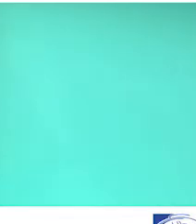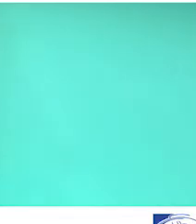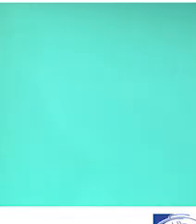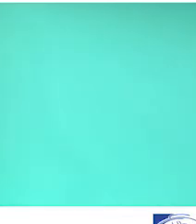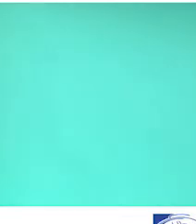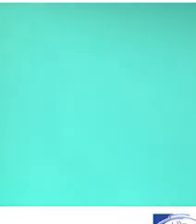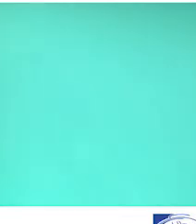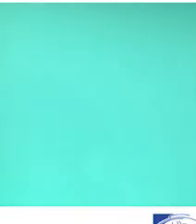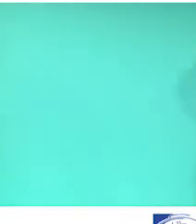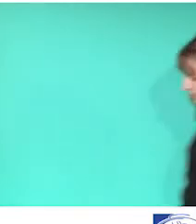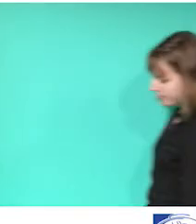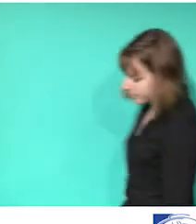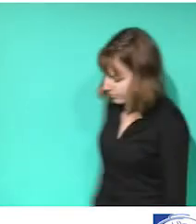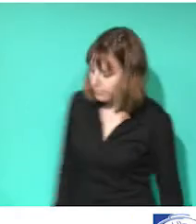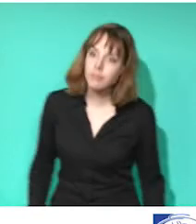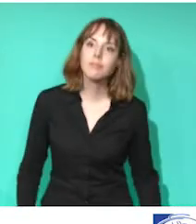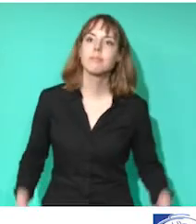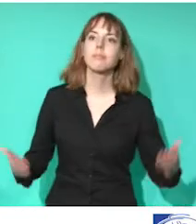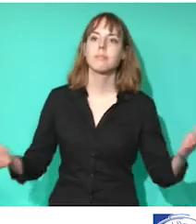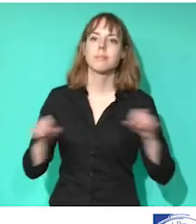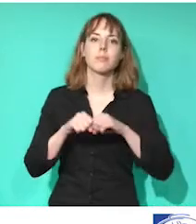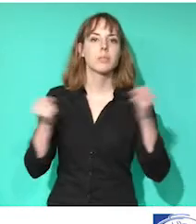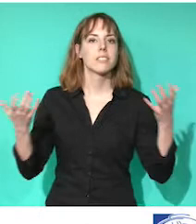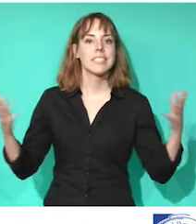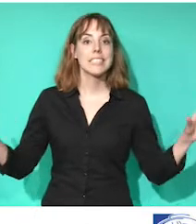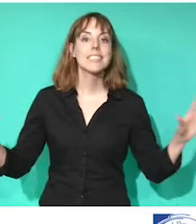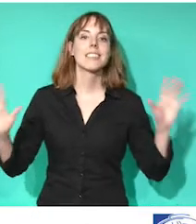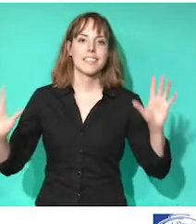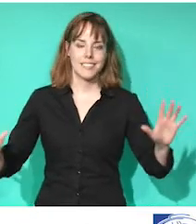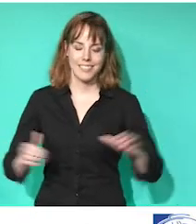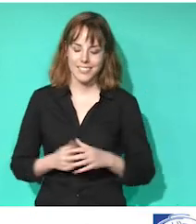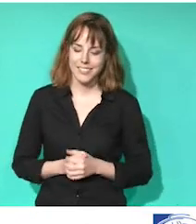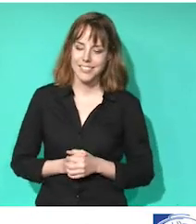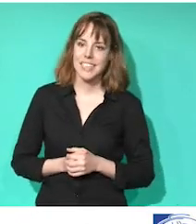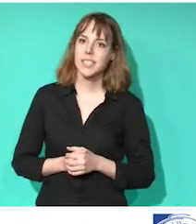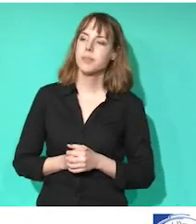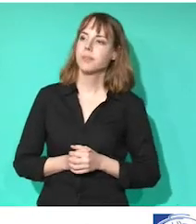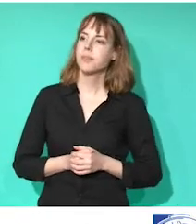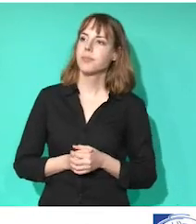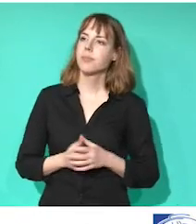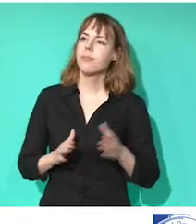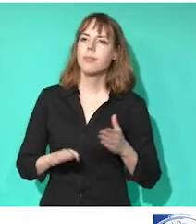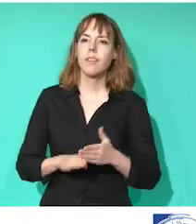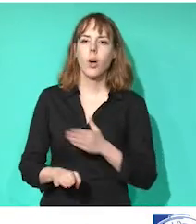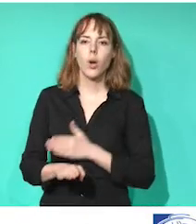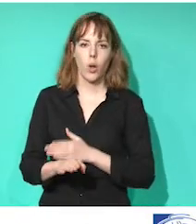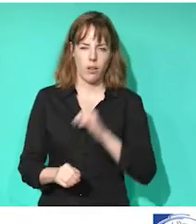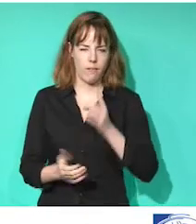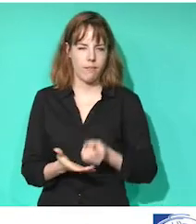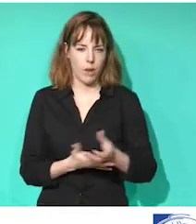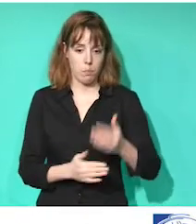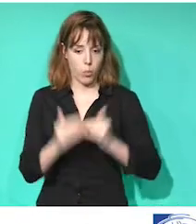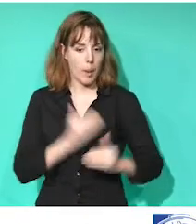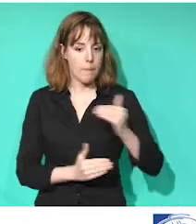Les meilleures choses ayant une fin. Mais avant, je vais vous donner un petit avant-goût de ce qui vous